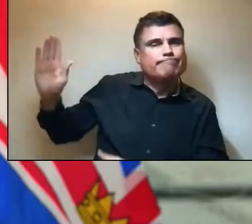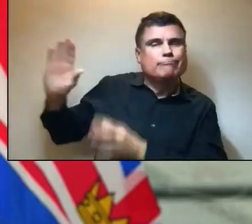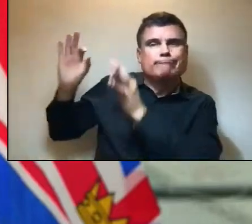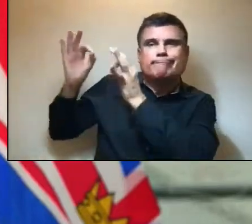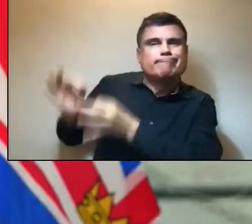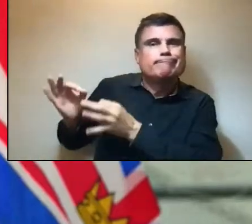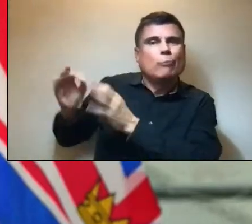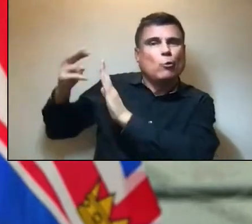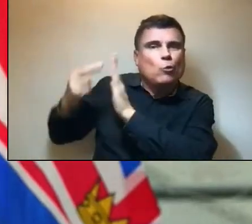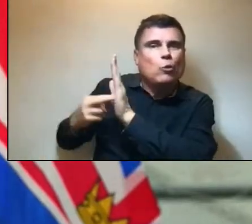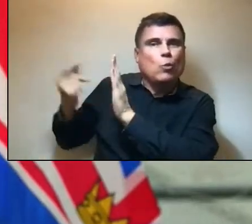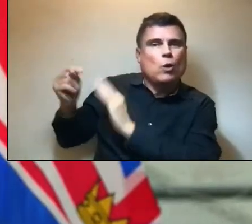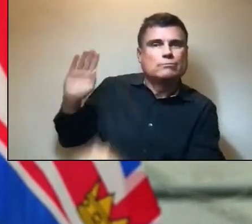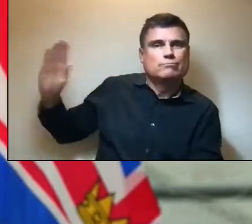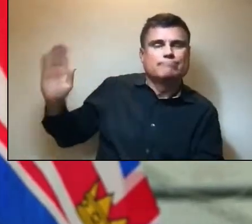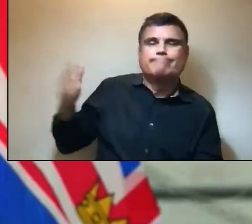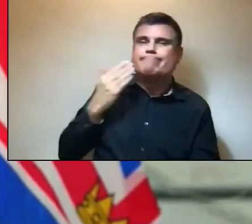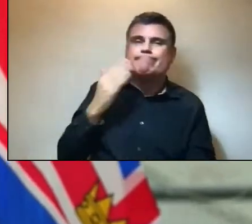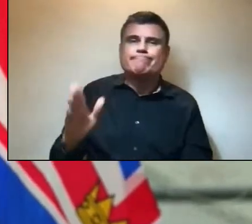Yeah.